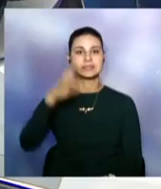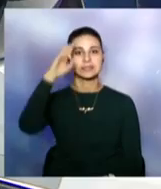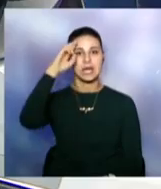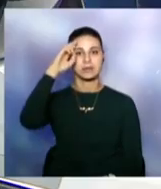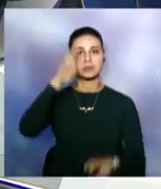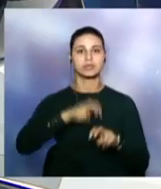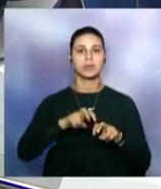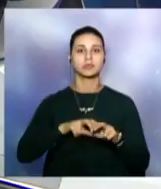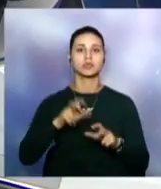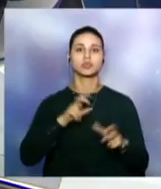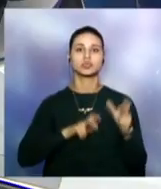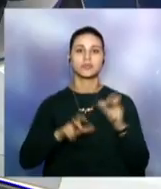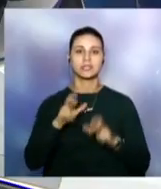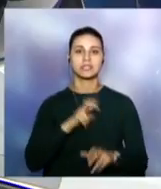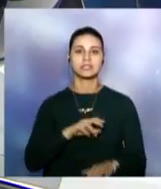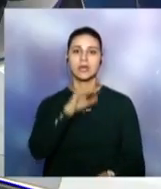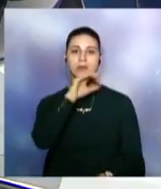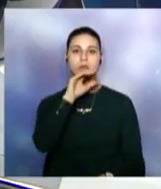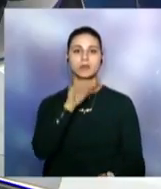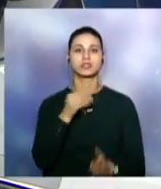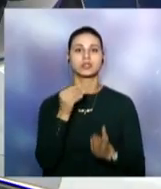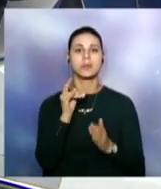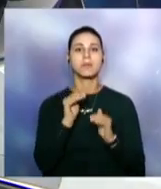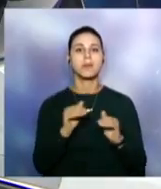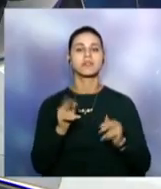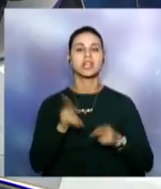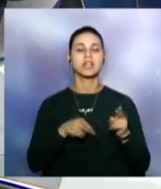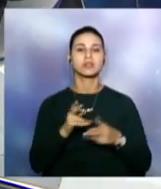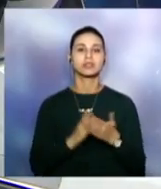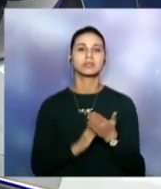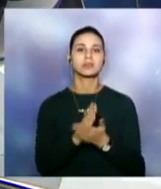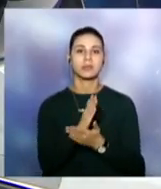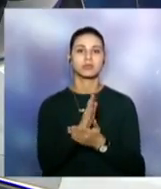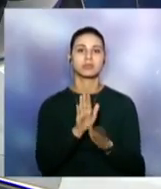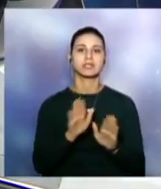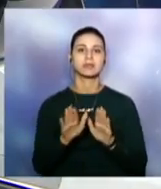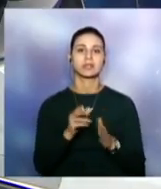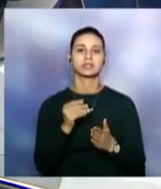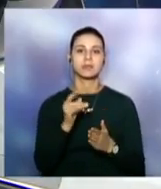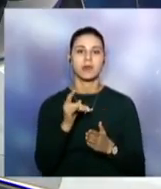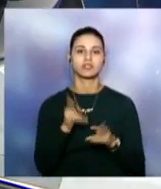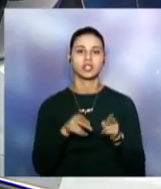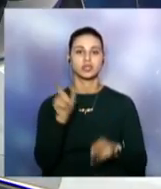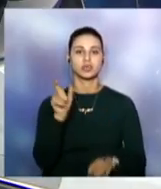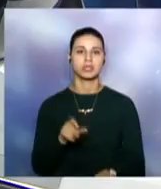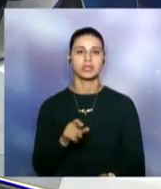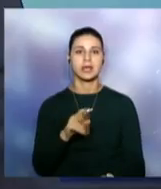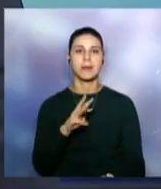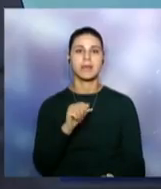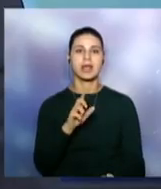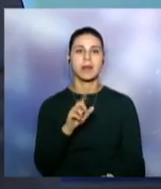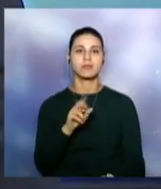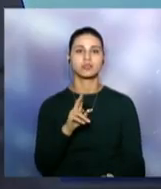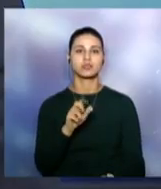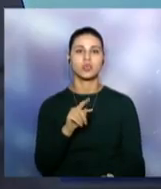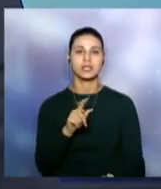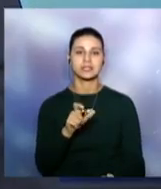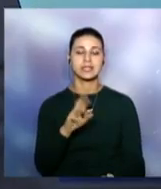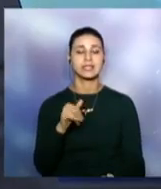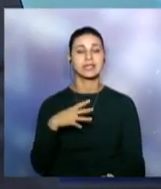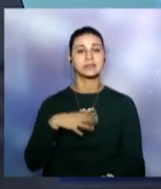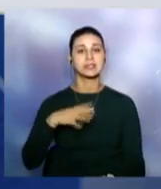სახელმწიფო სამედიცინო უნივერსიტეტის პროფესორი, ბავშვთა ქირურგიის მიმართულების ხელმძღვანელი ბავშვთა ქირურგი ბატონი მერაბ ბუაძე